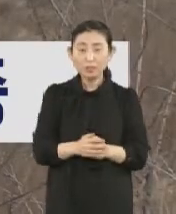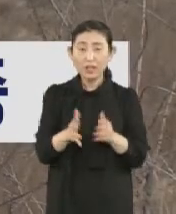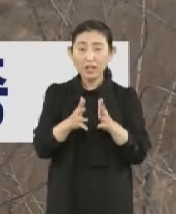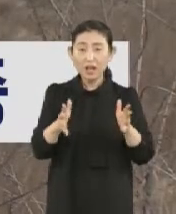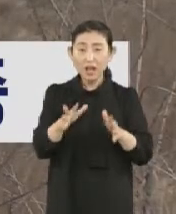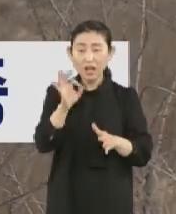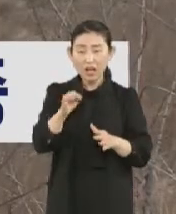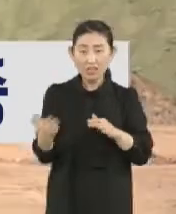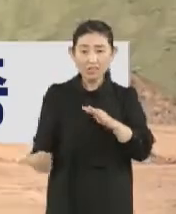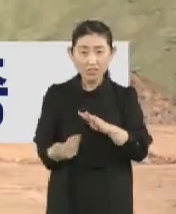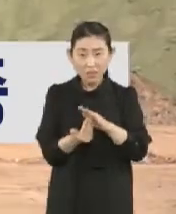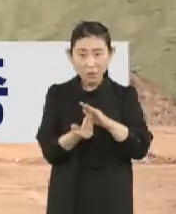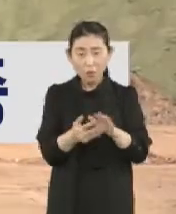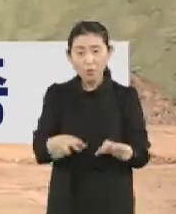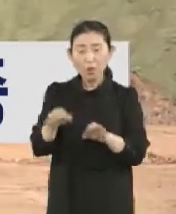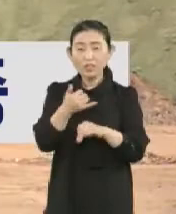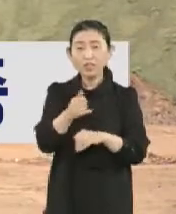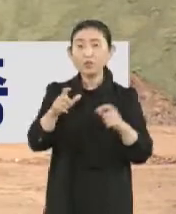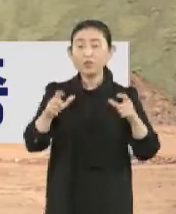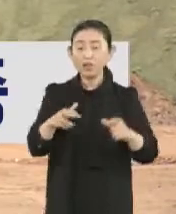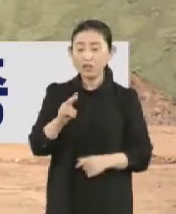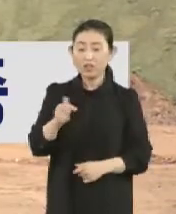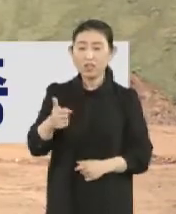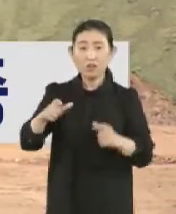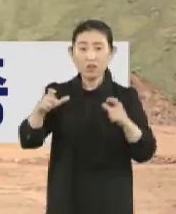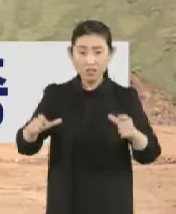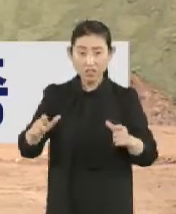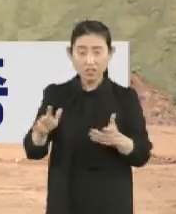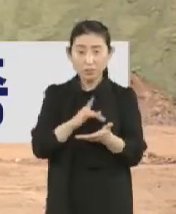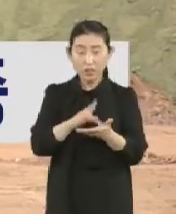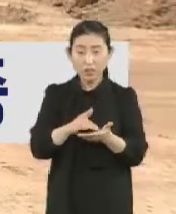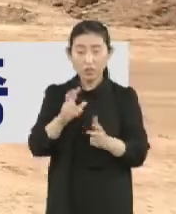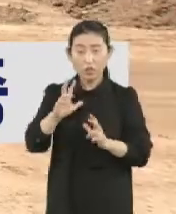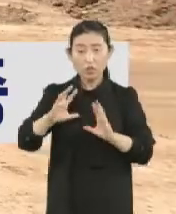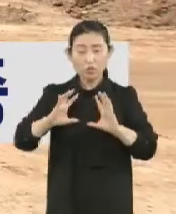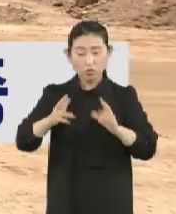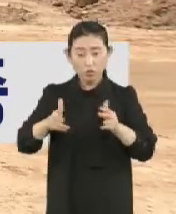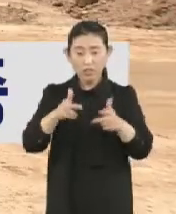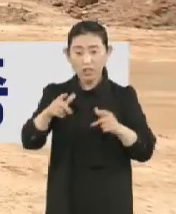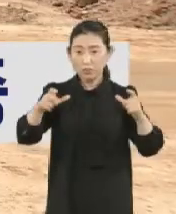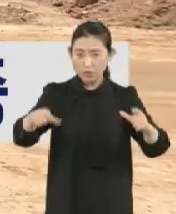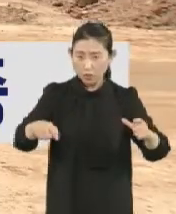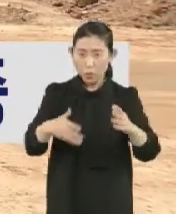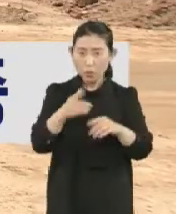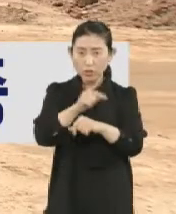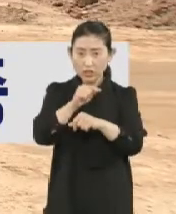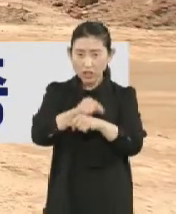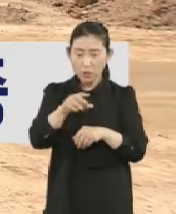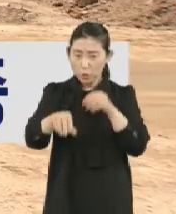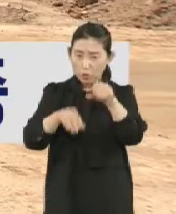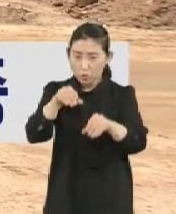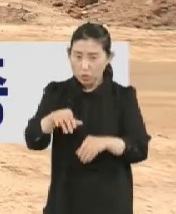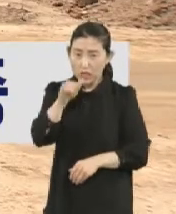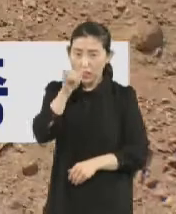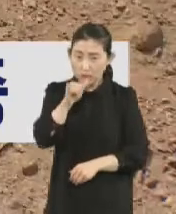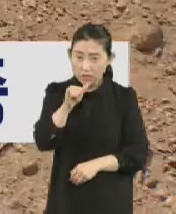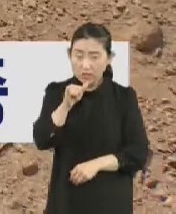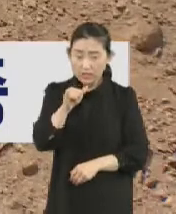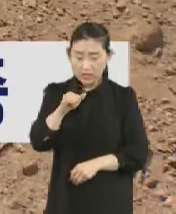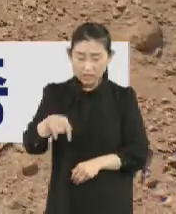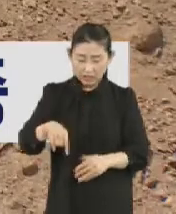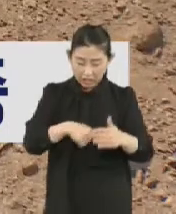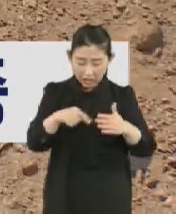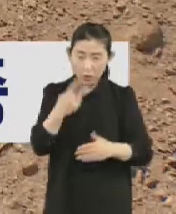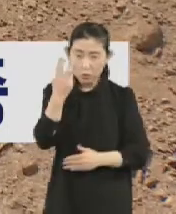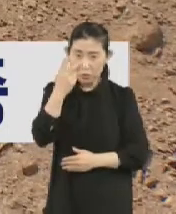상승률 1위를 기록한 세종시 도 연서면 스마트 국가산단 일원에서 공직자들의 투기 행위가 있었는지 자체